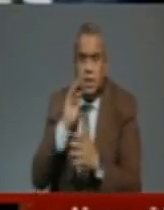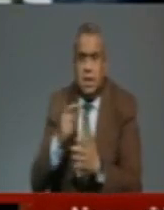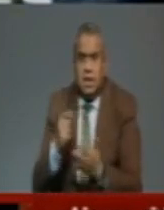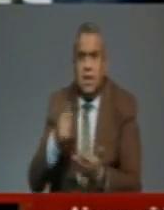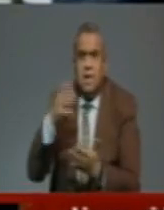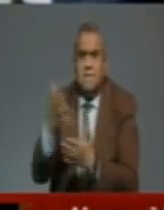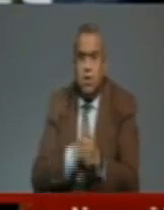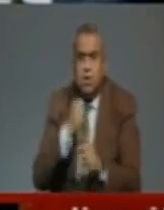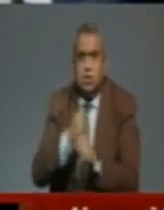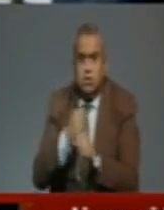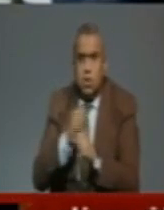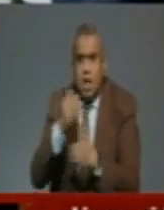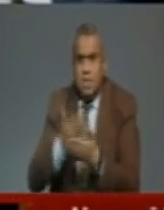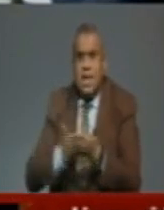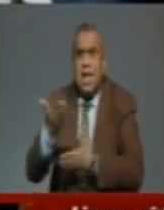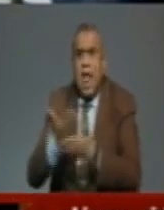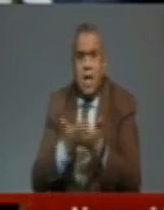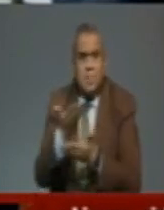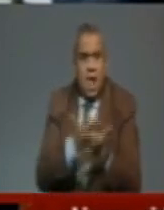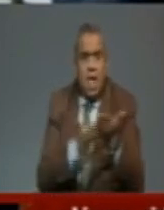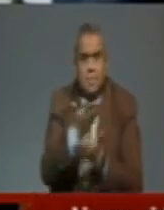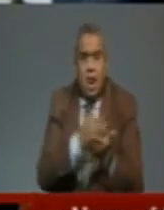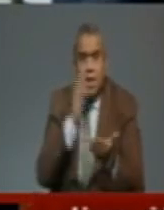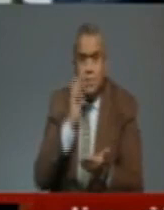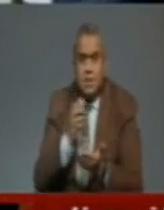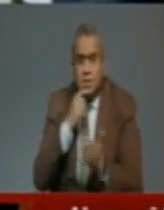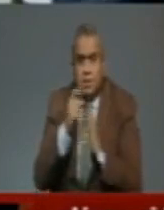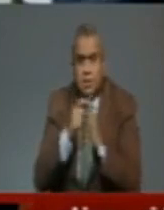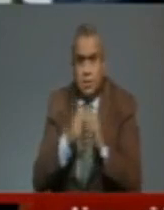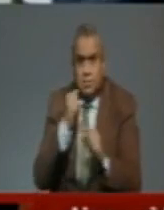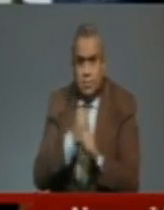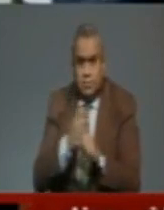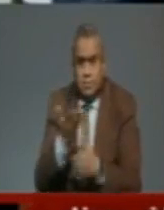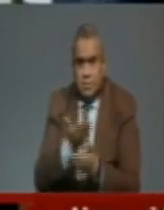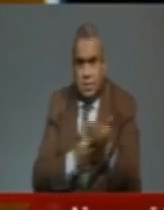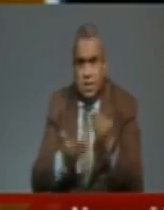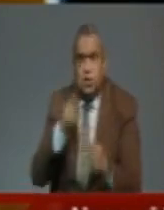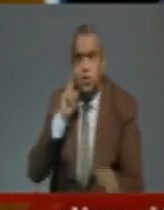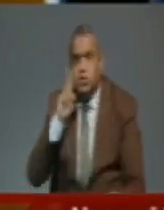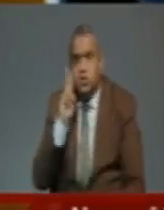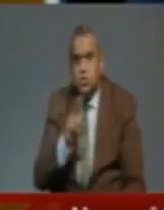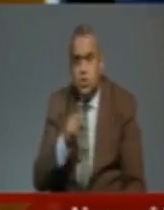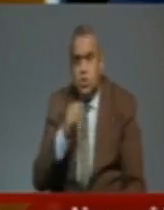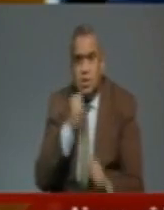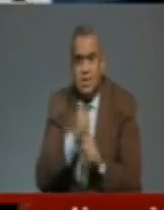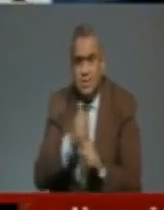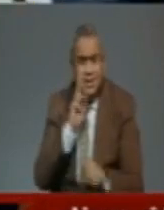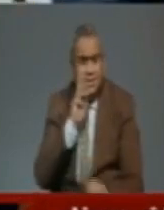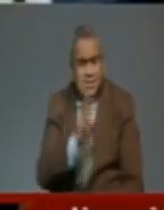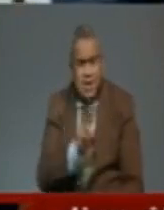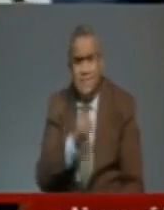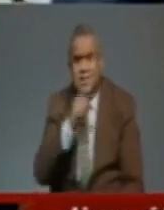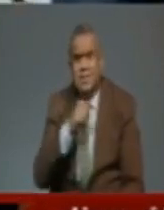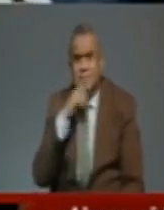اكتر تتكلم، صح، بس خلي بالك الناس مش هتفضل تتكلم وتتفرج عليك، لازم يشتغل، هيسيبك لا لا هيسيبك ويطلع على